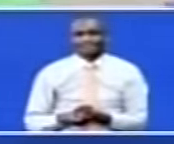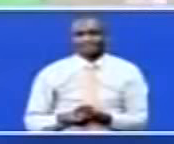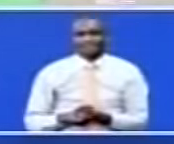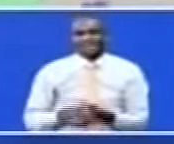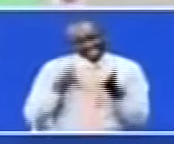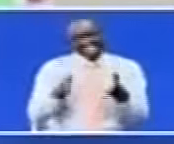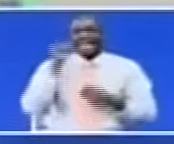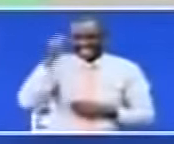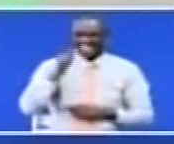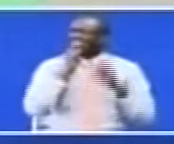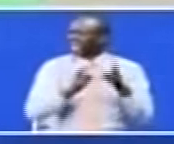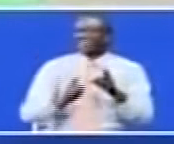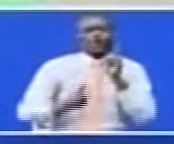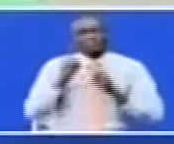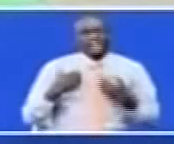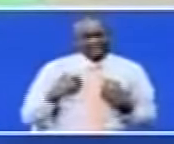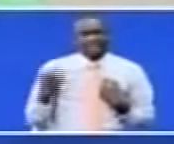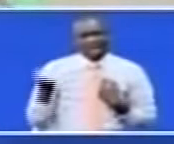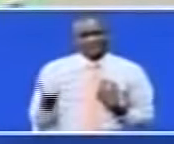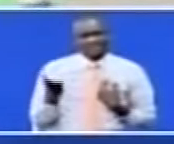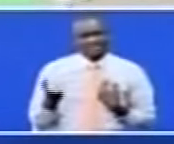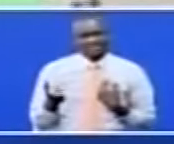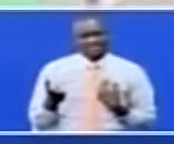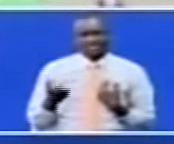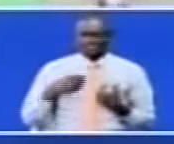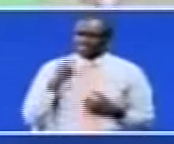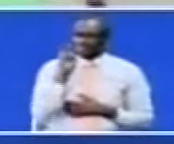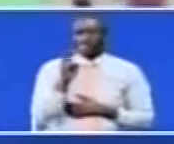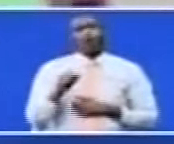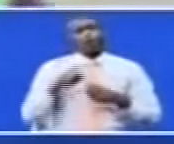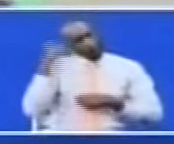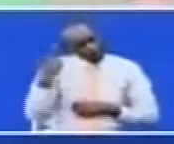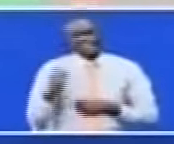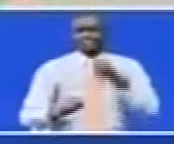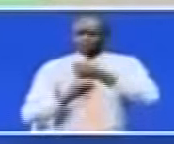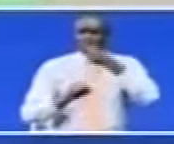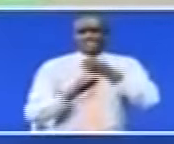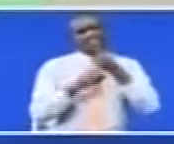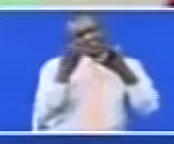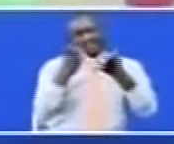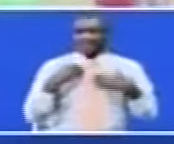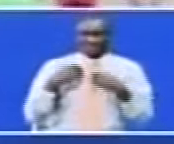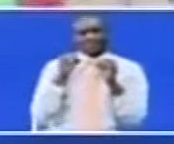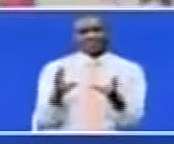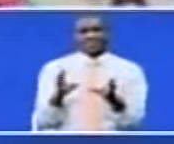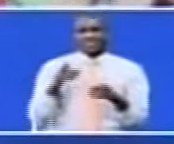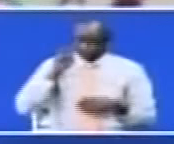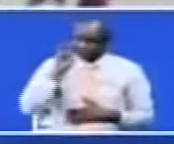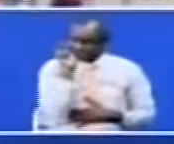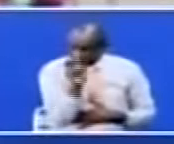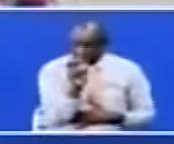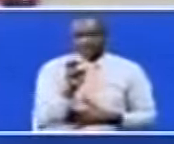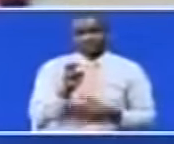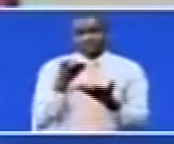Hapa Kenya kuna talent. Na ni vile ni wadami wanafaa kuja angalia hapa nje vile kuko. Kuna talent sana kwa